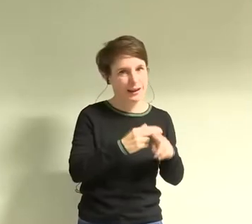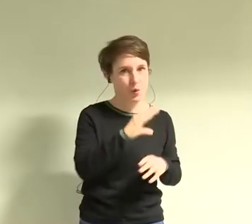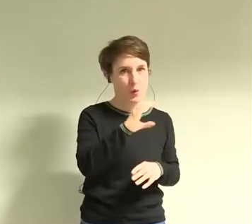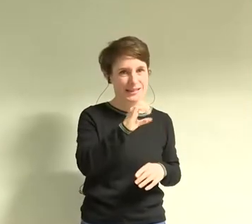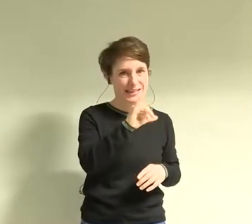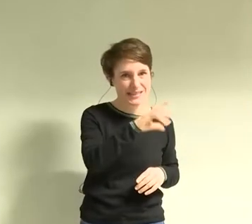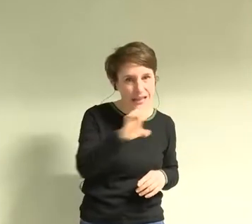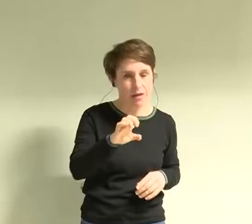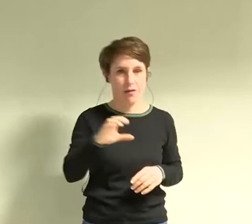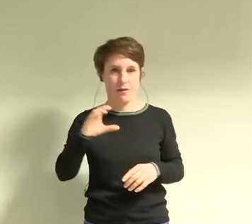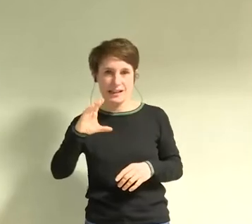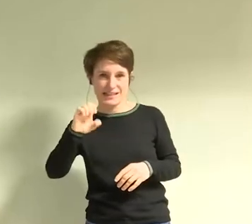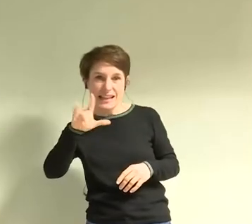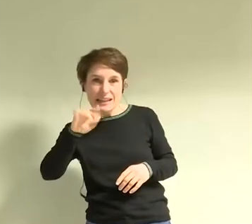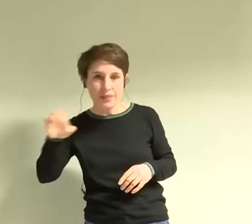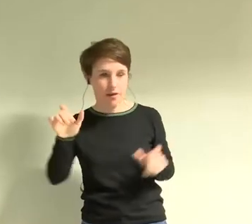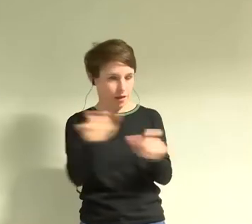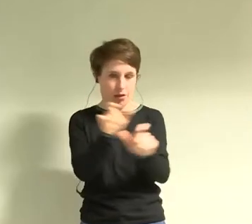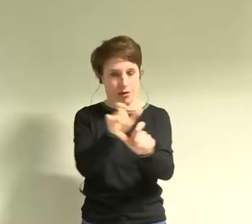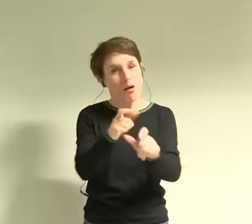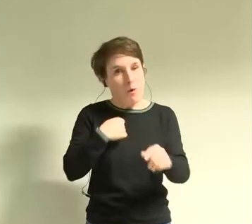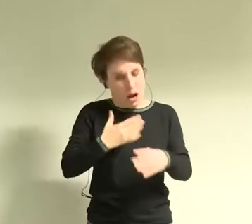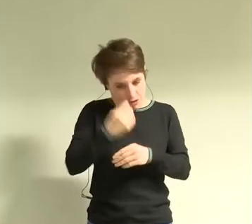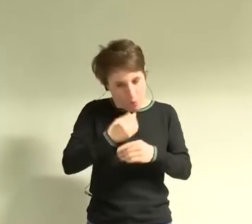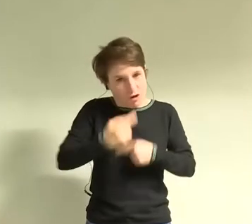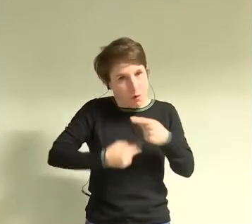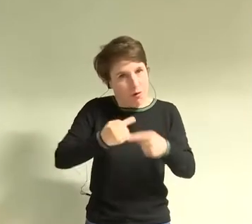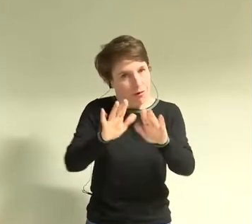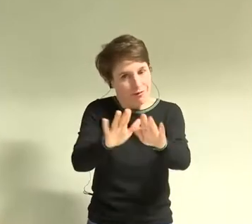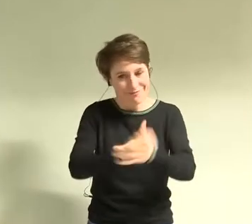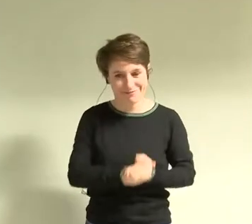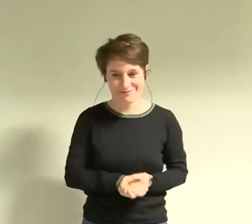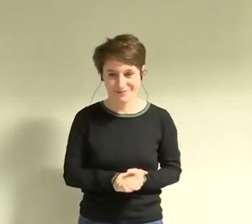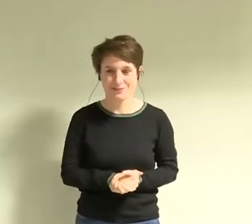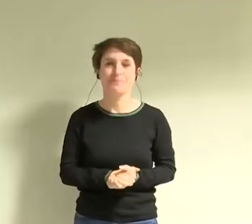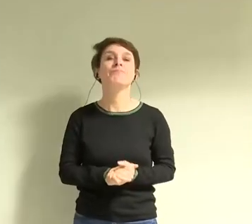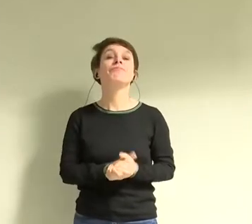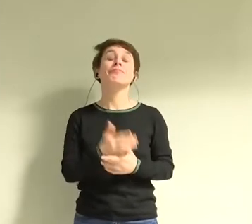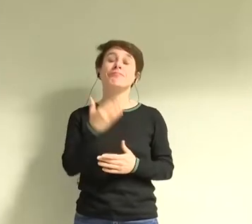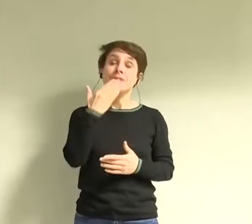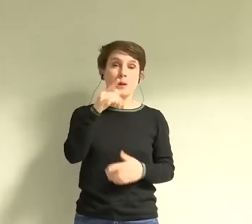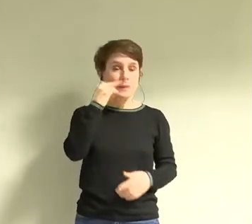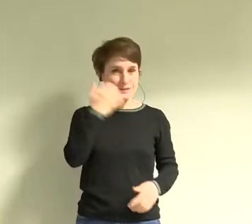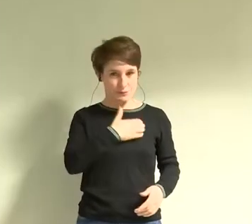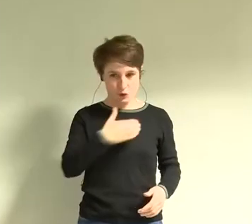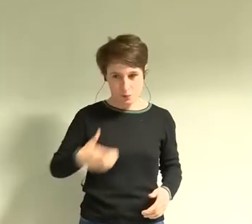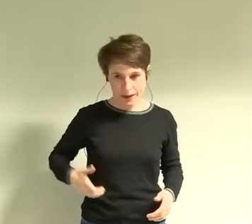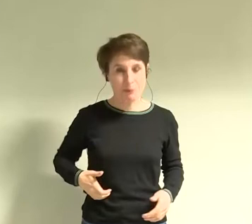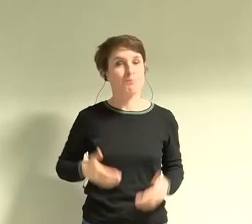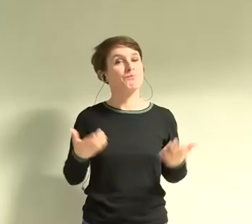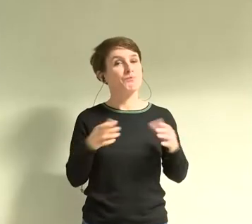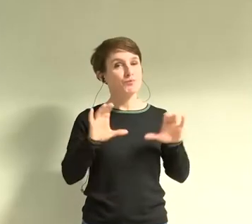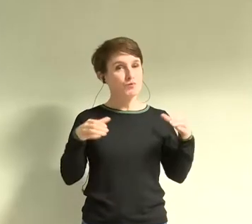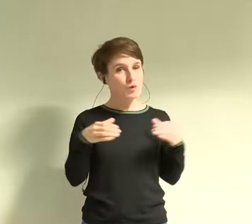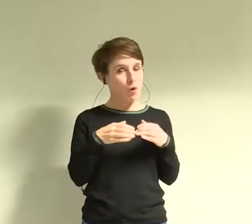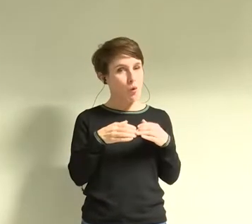ça je progresse grandement merci monsieur le maire mesdames et messieurs le voeu que présente le groupe grenoble en